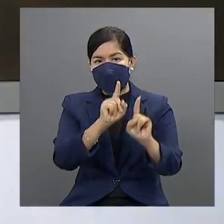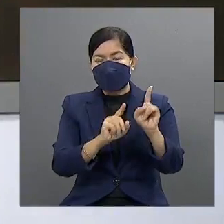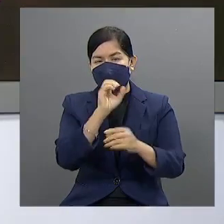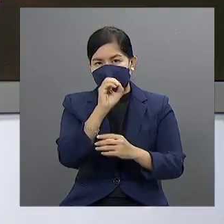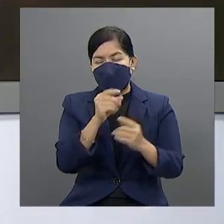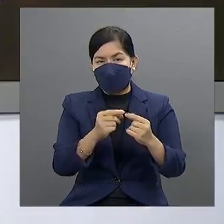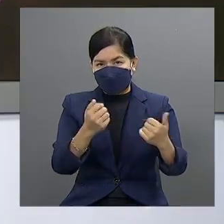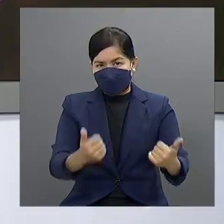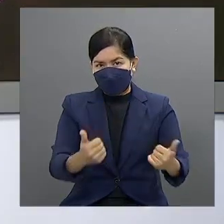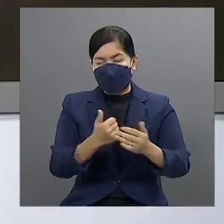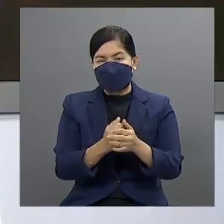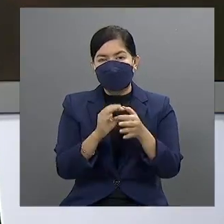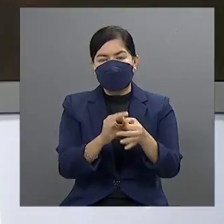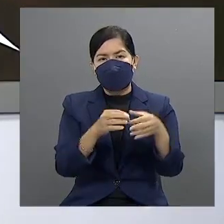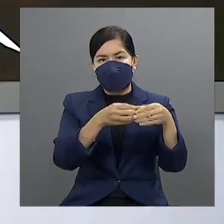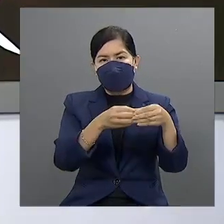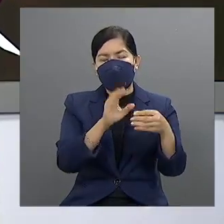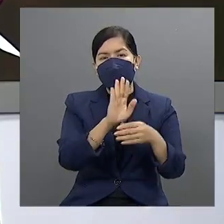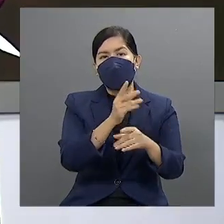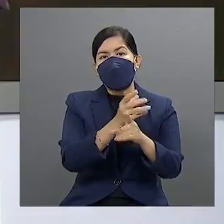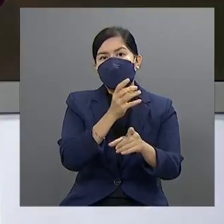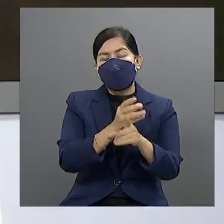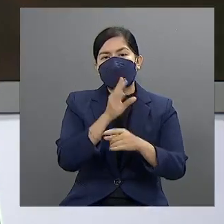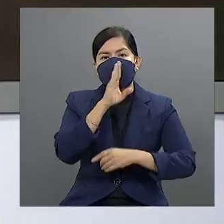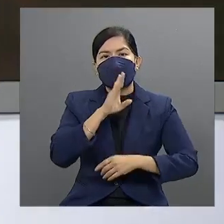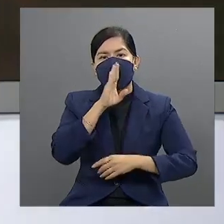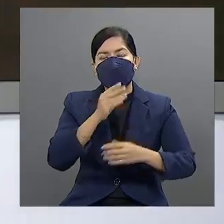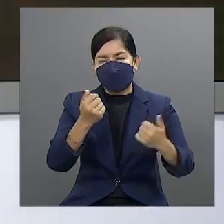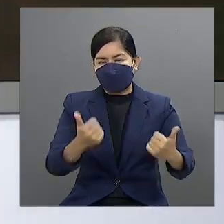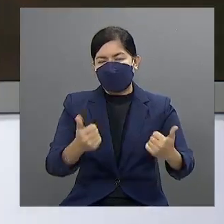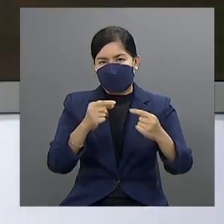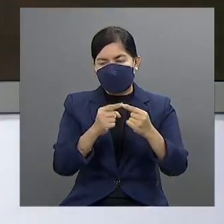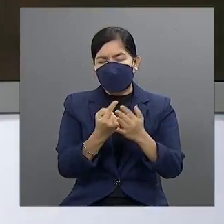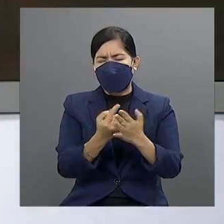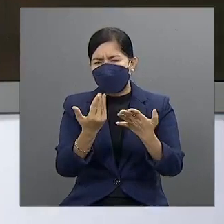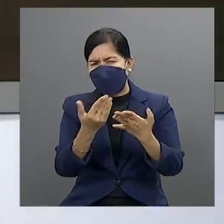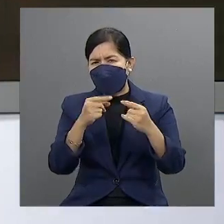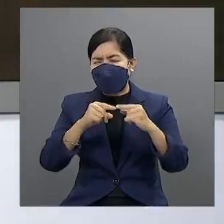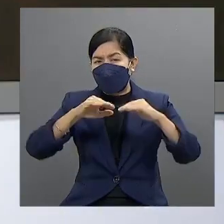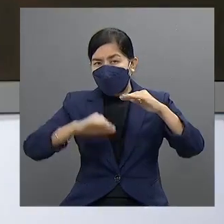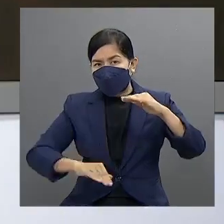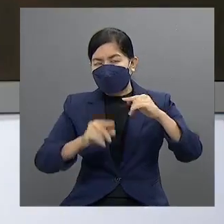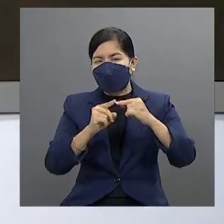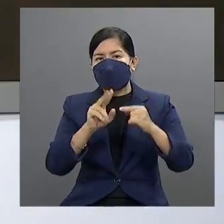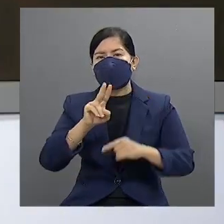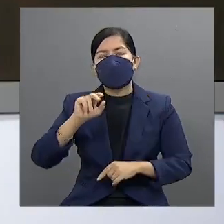กิจเครื่องดื่มแอลกอฮอล์หายไปกว่า200,000 ล้านบาทแล้วนะคะหรือเกือบครึ่งหนึ่งของมูลค่าร